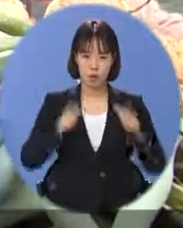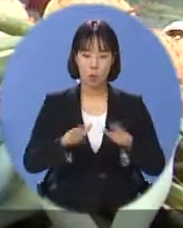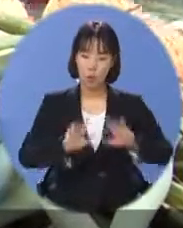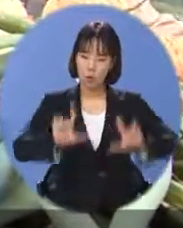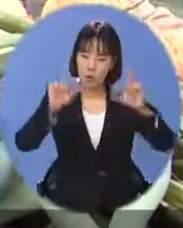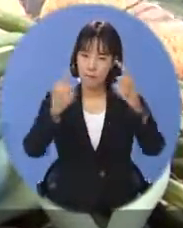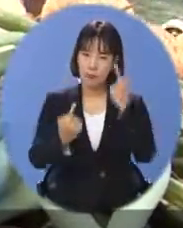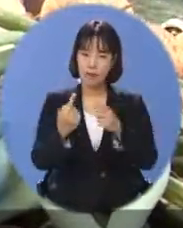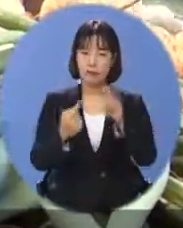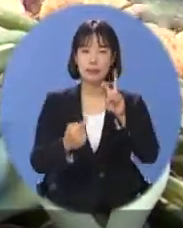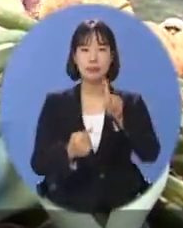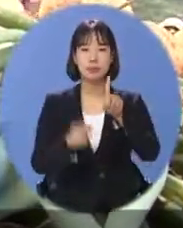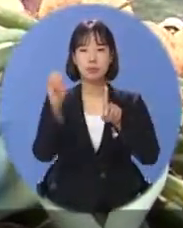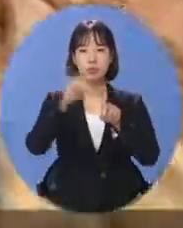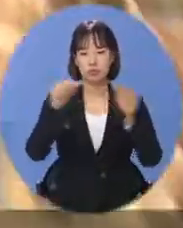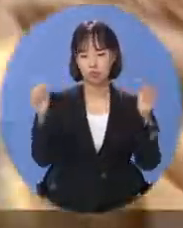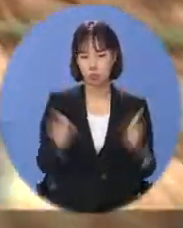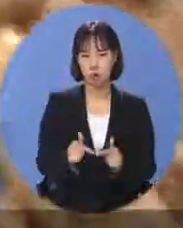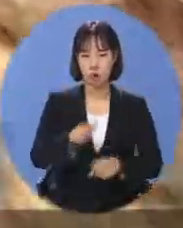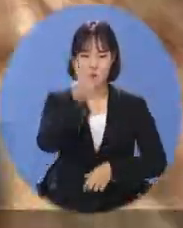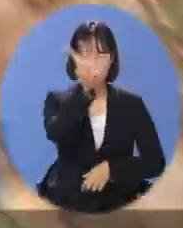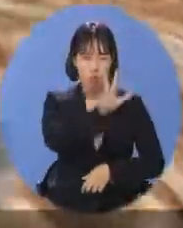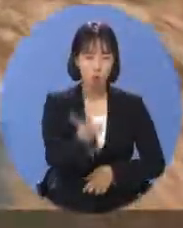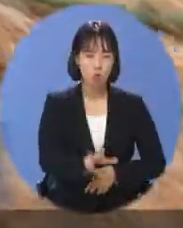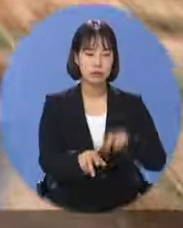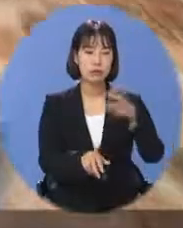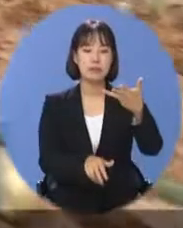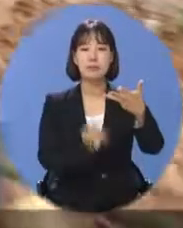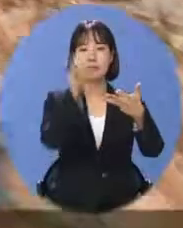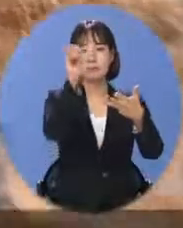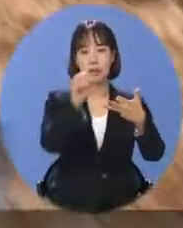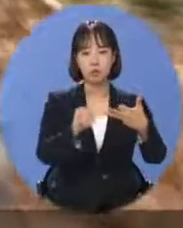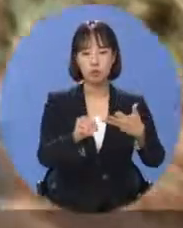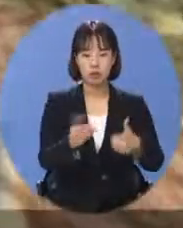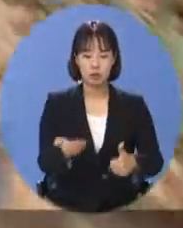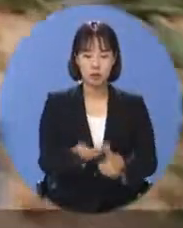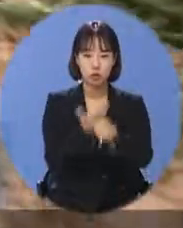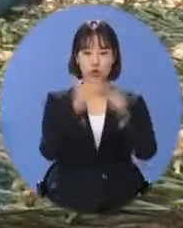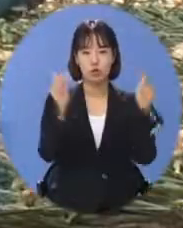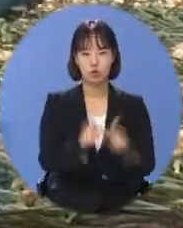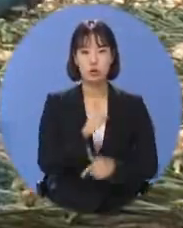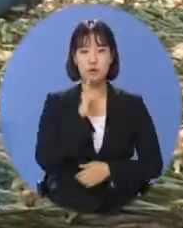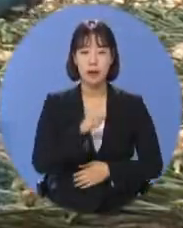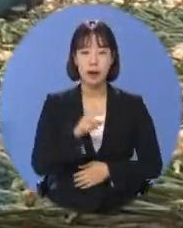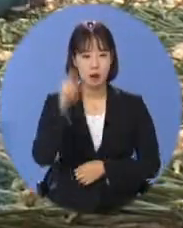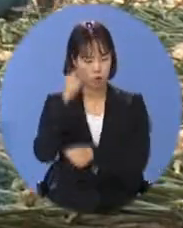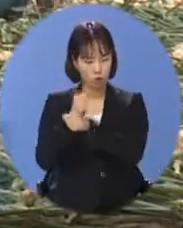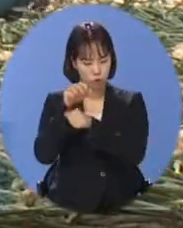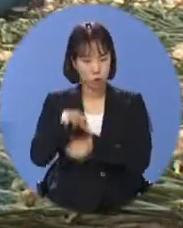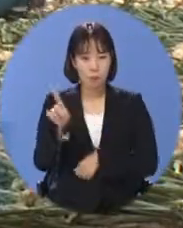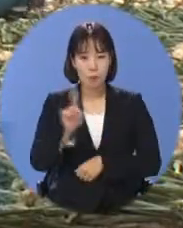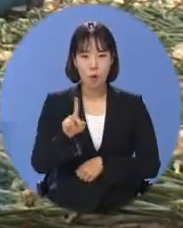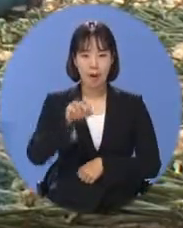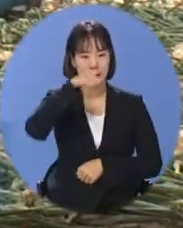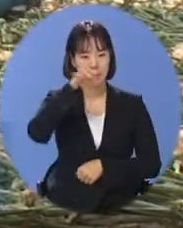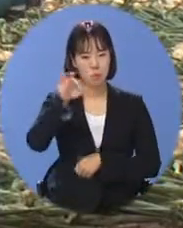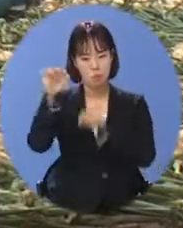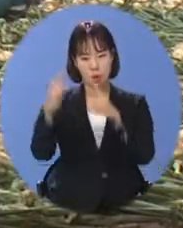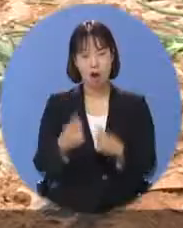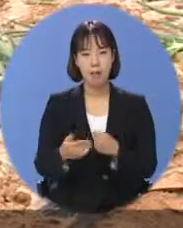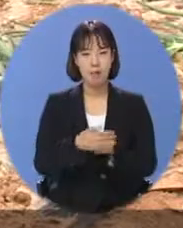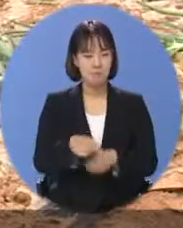올해보다 21%가 감소하는 등 전국적으로 18%가 줄어들 것으로 나타났습니다. 연구원은 올해 가격 하락으로